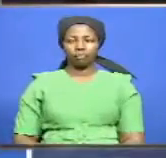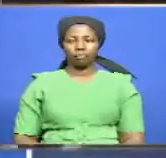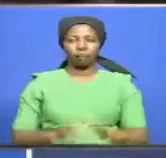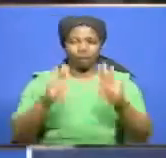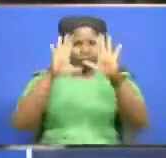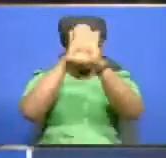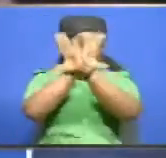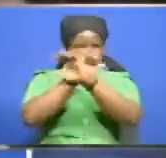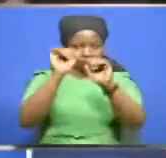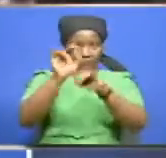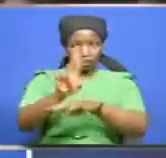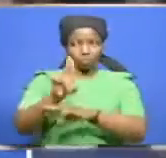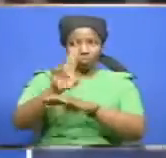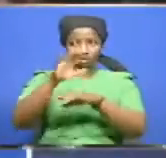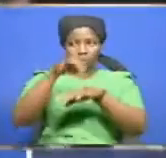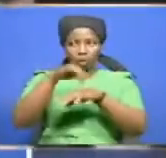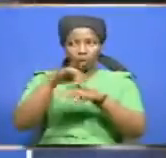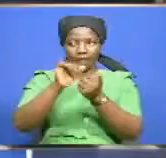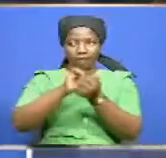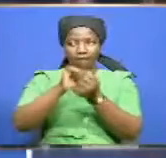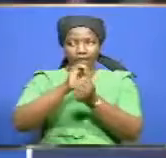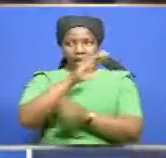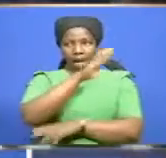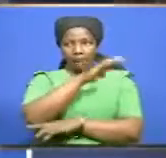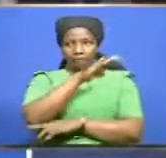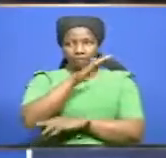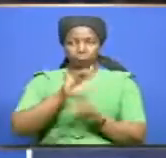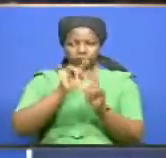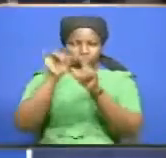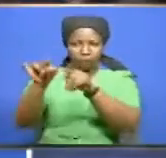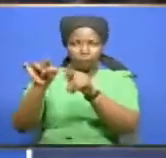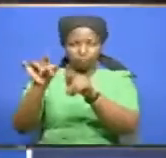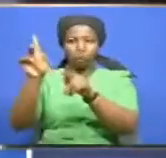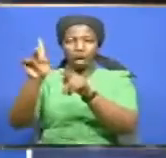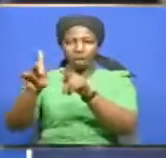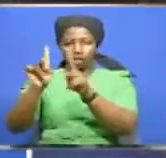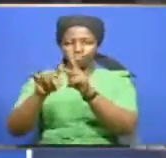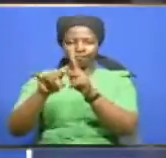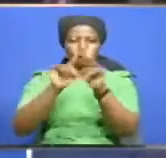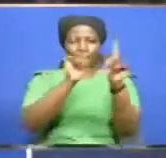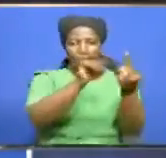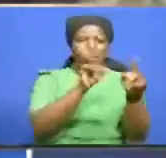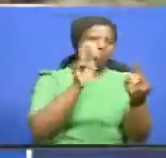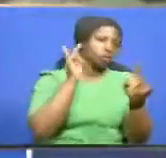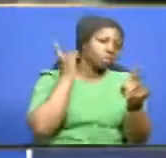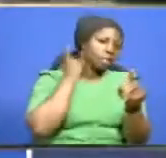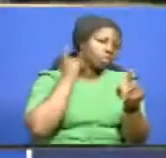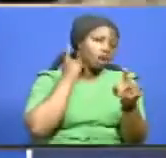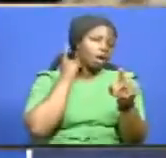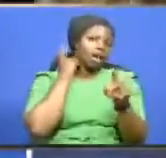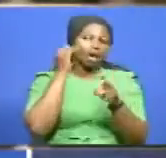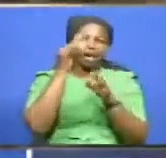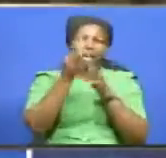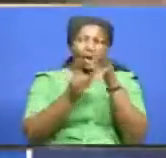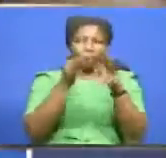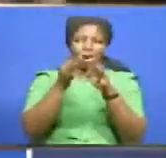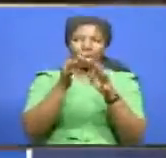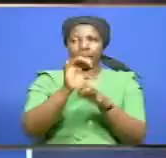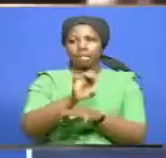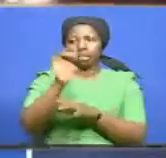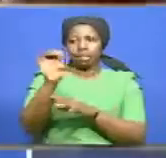Rais Uhuru Kenyatta Ijumaa alasiri alizuru maeneo ya Kayole na Dandora katika eneo bunge la Embakasi Mashariki hapa jijini